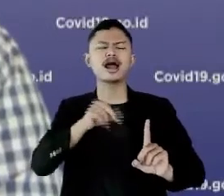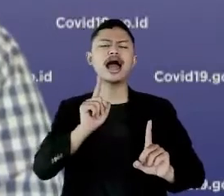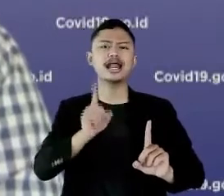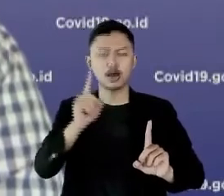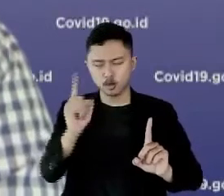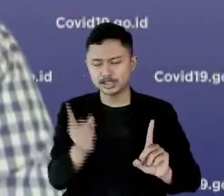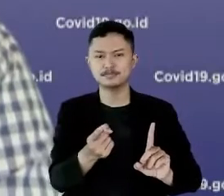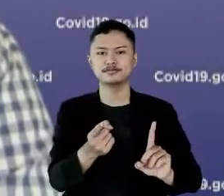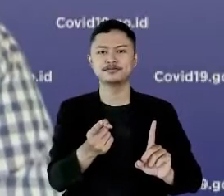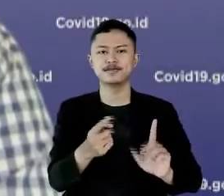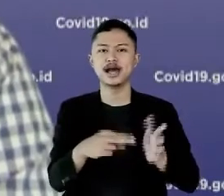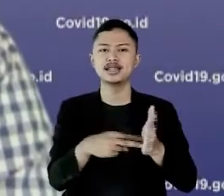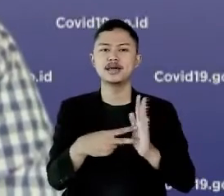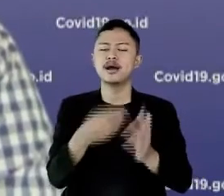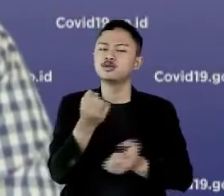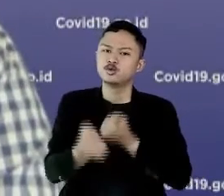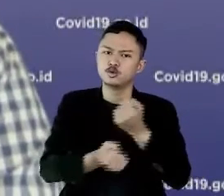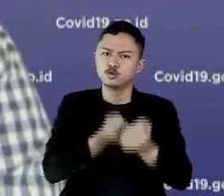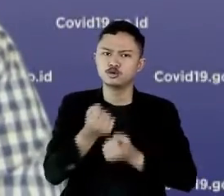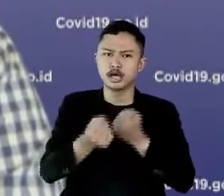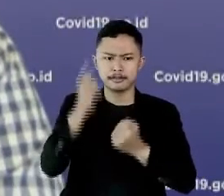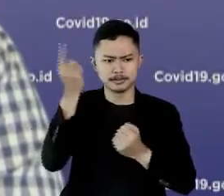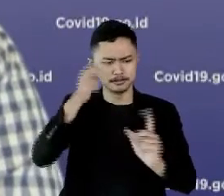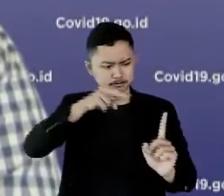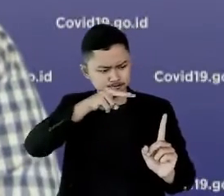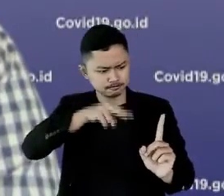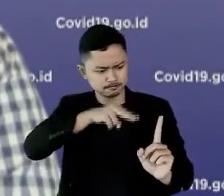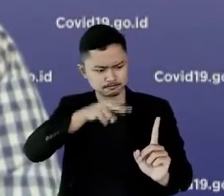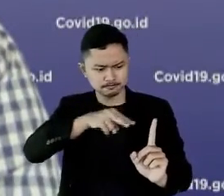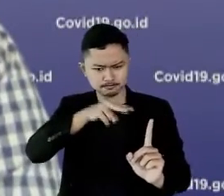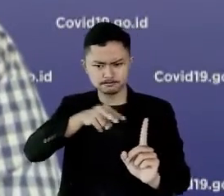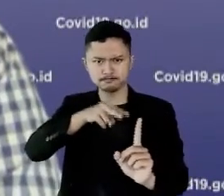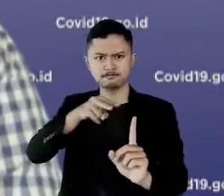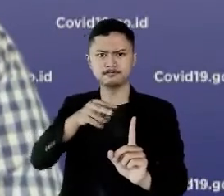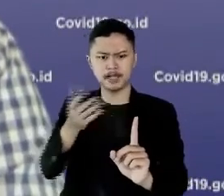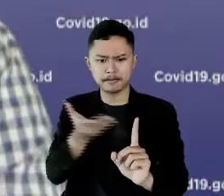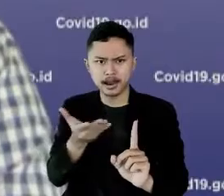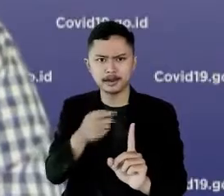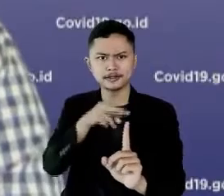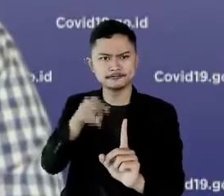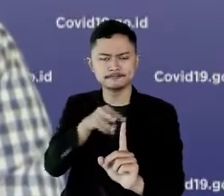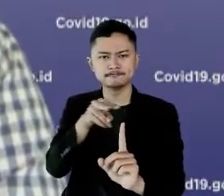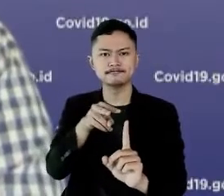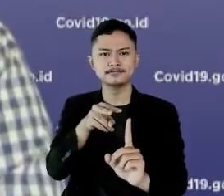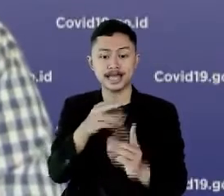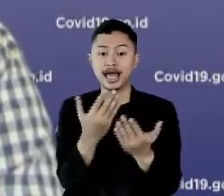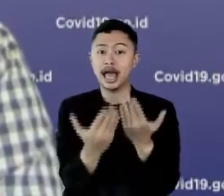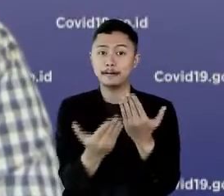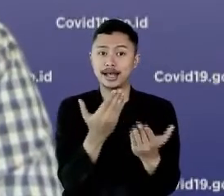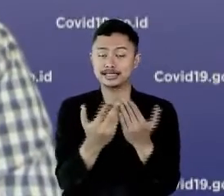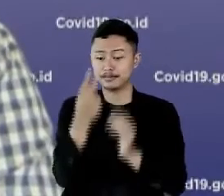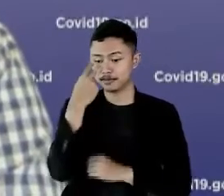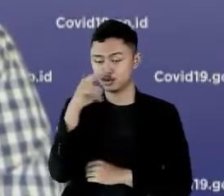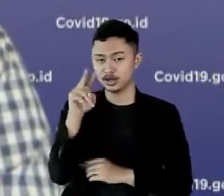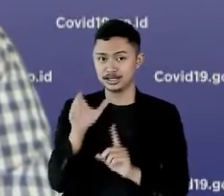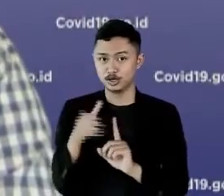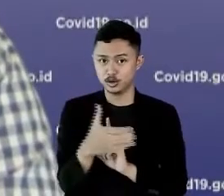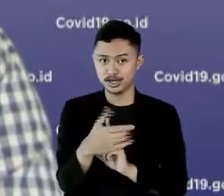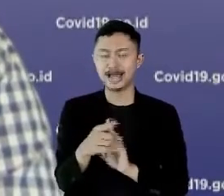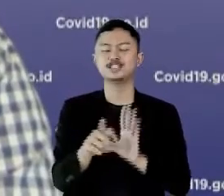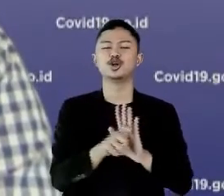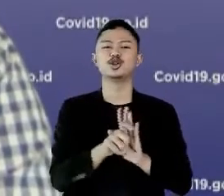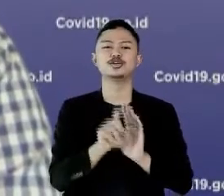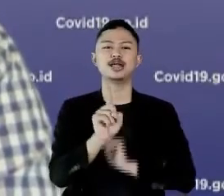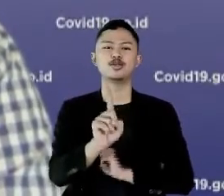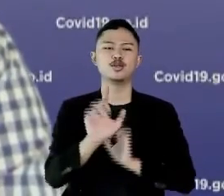ada upayanya yang dilakukan untuk memantau dan menegakkan. Nah, penggunaan aplikasi Peduli Lindungi itu salah satu